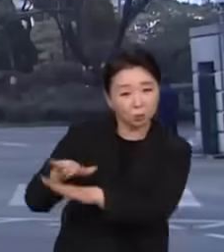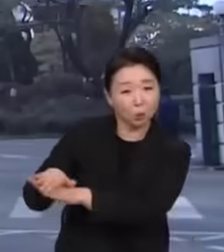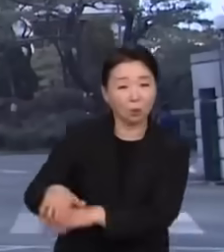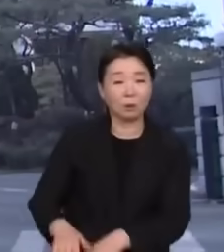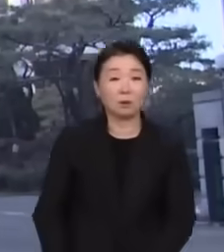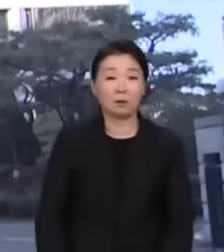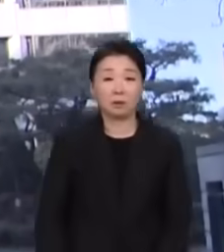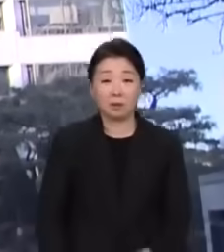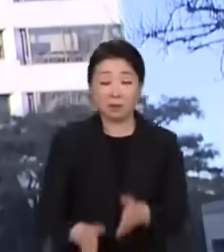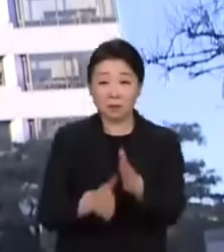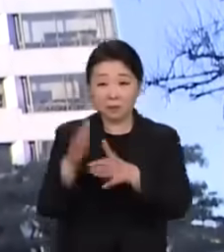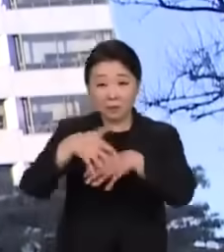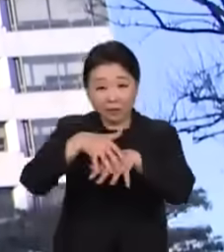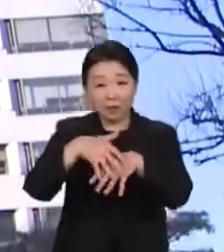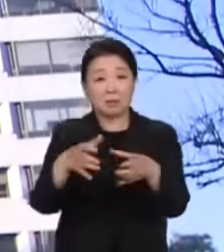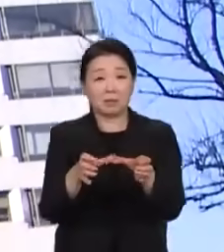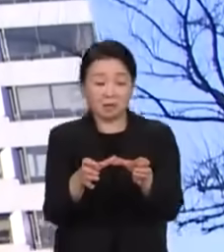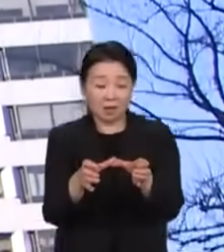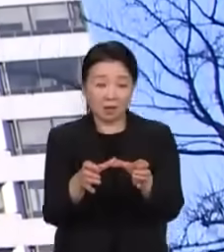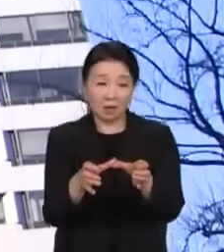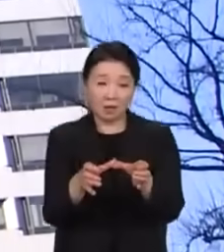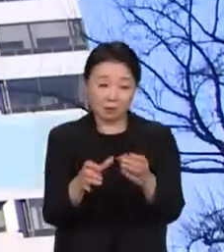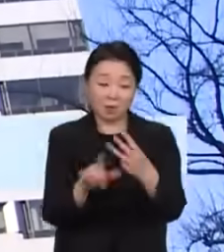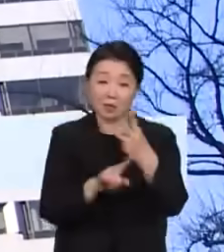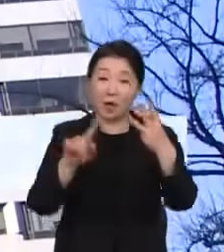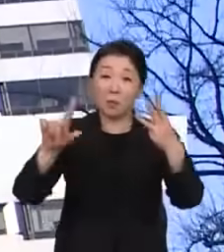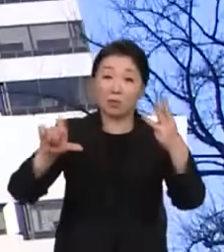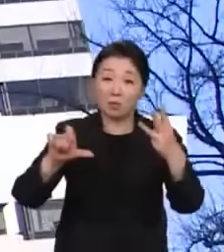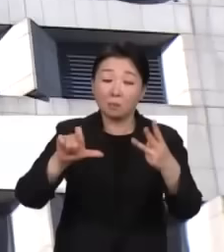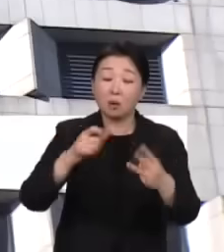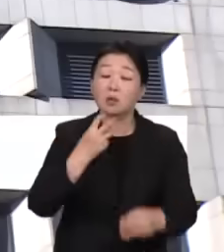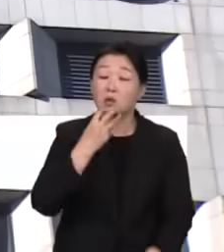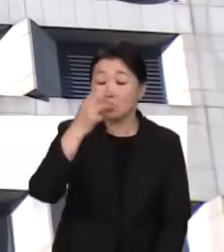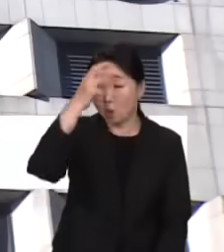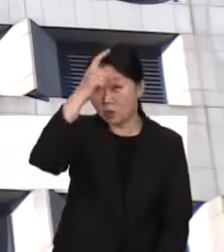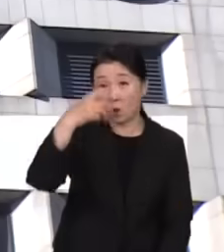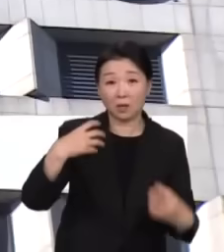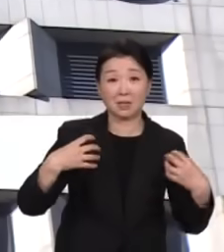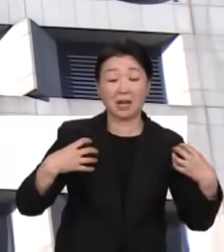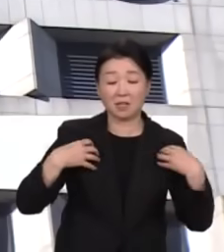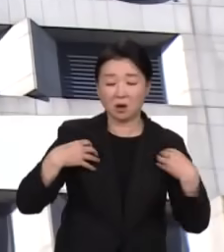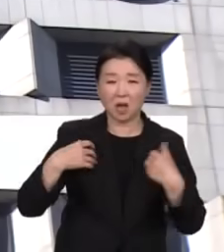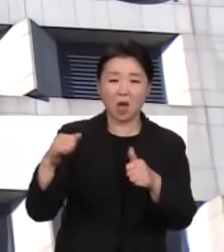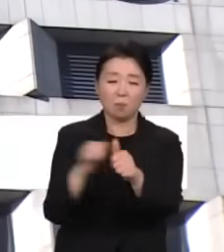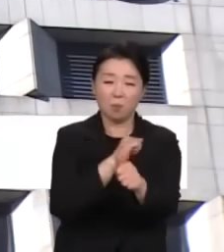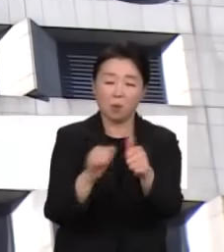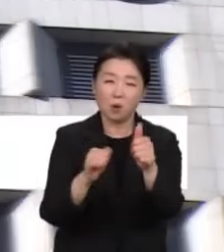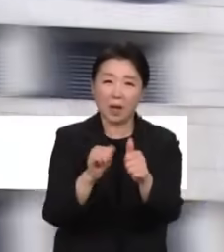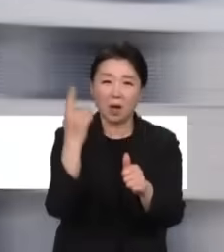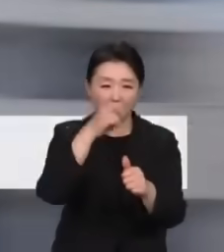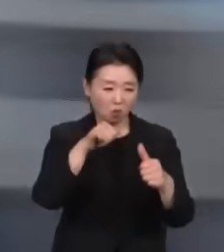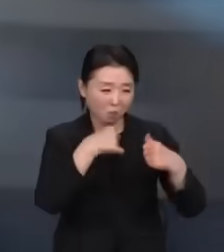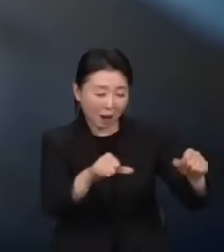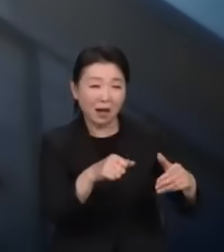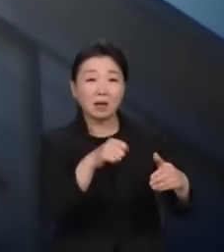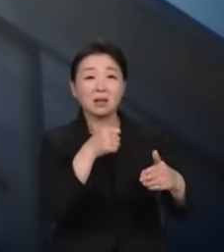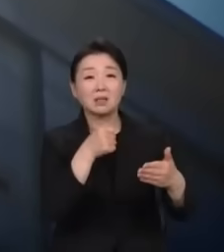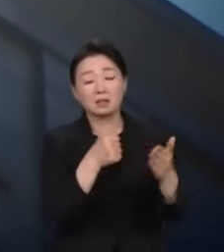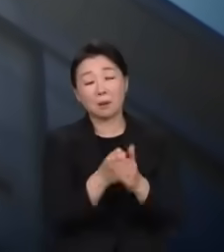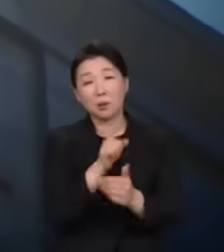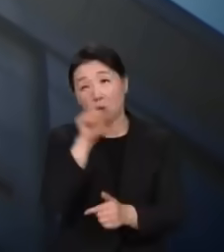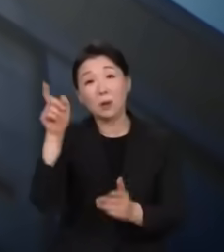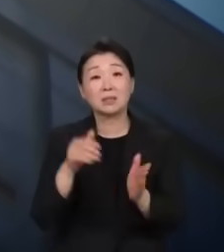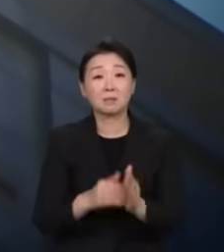한 시민단체는 지난 15일 우 씨를 서울경찰청에 상습폭행과 명예훼손 등 혐의로 고발했습니다.